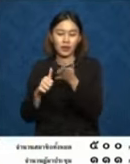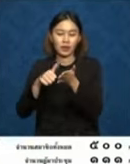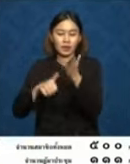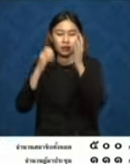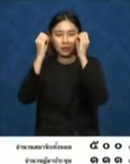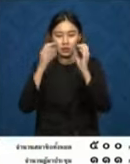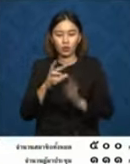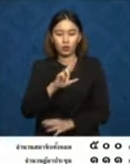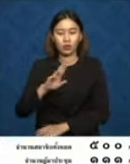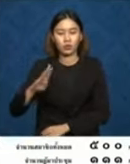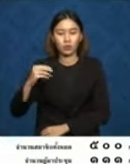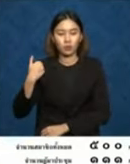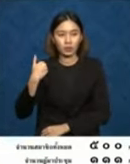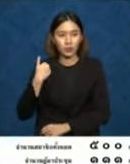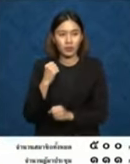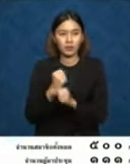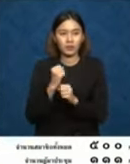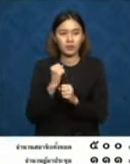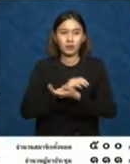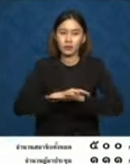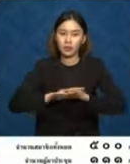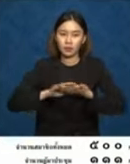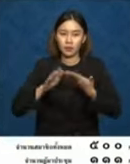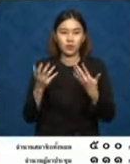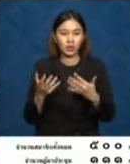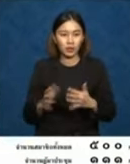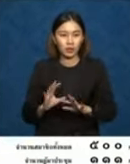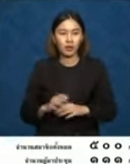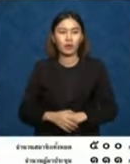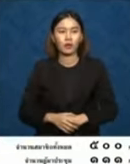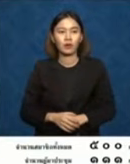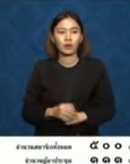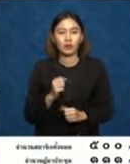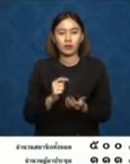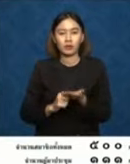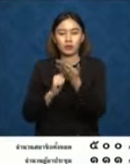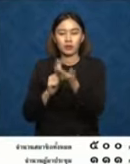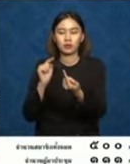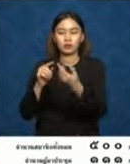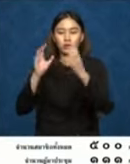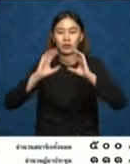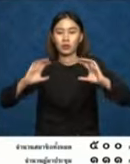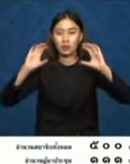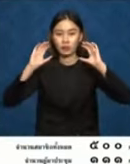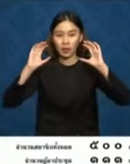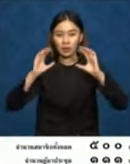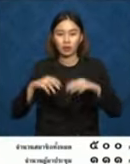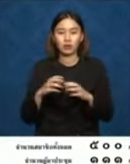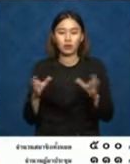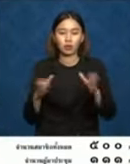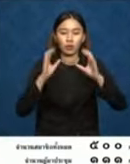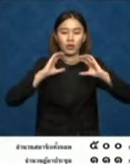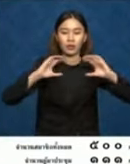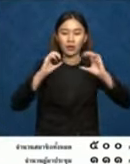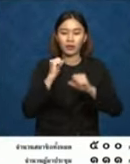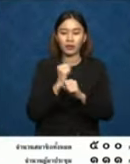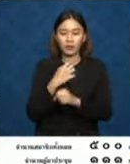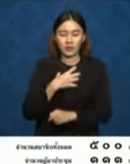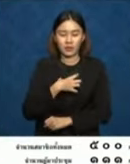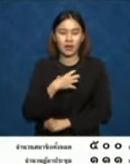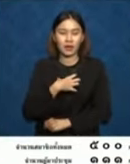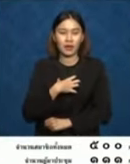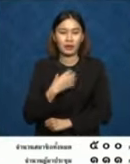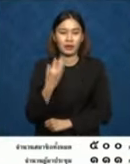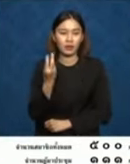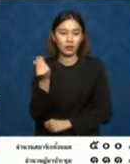ครูอย่างเป็นระบบซึ่งได้ทำเสร็จสิ้นแล้วและก็นำในเสนอรัฐบาล และรัฐบาลนี้ก็ได้ดำเนินการอยากให้เร็วขึ้นกว่าเ